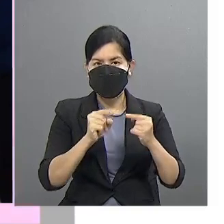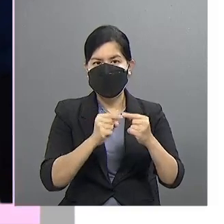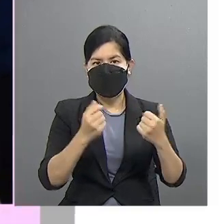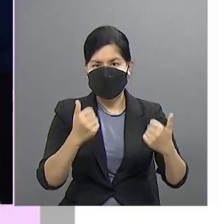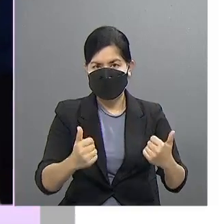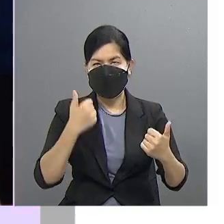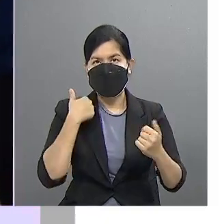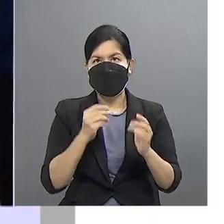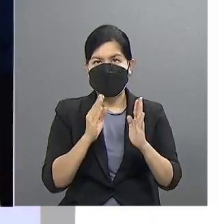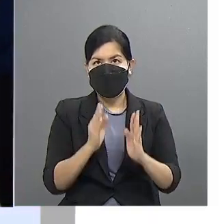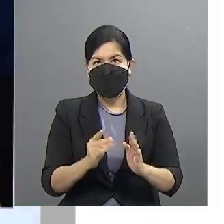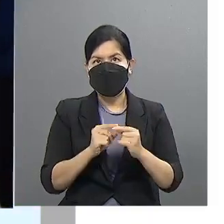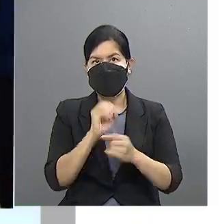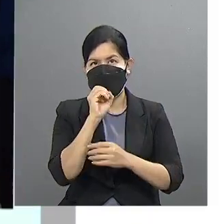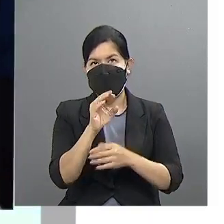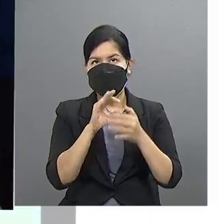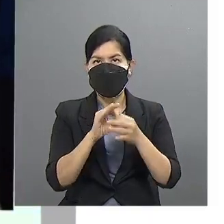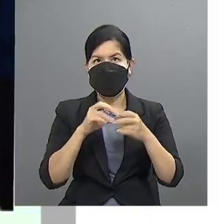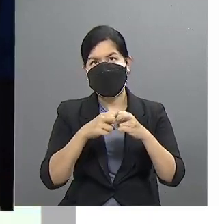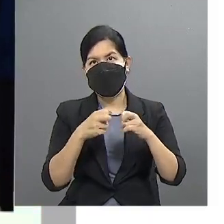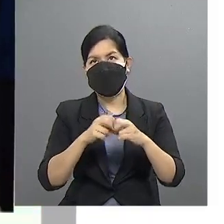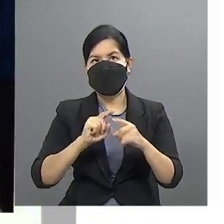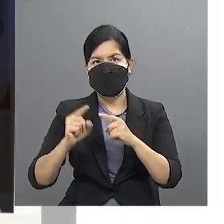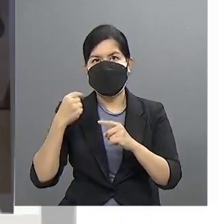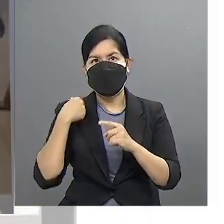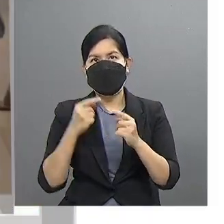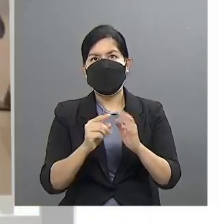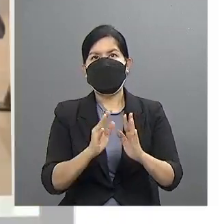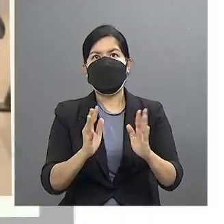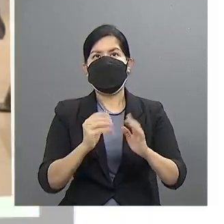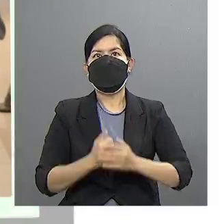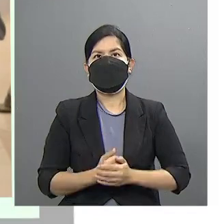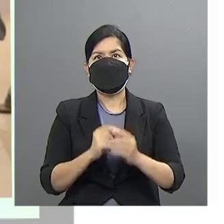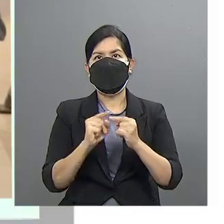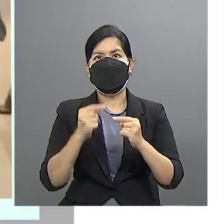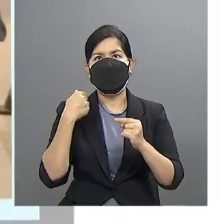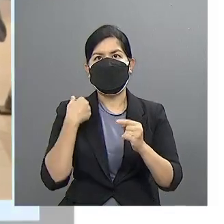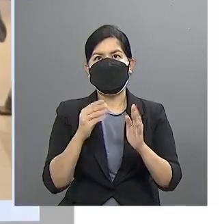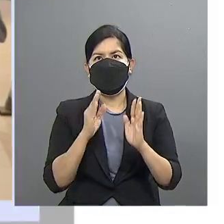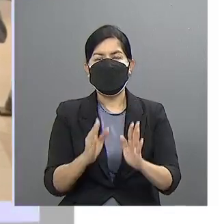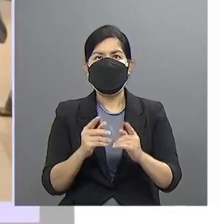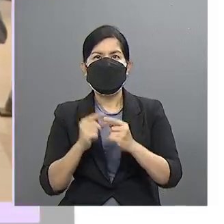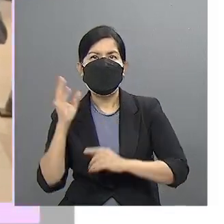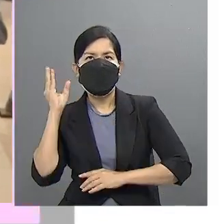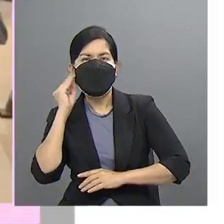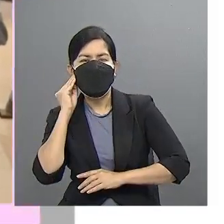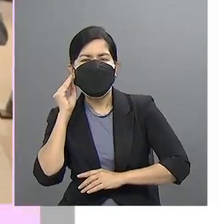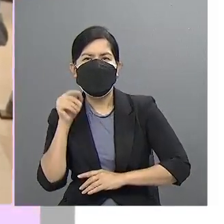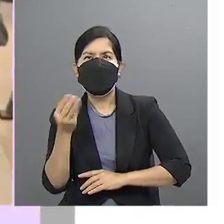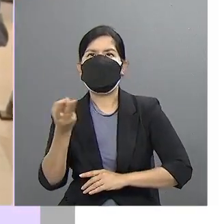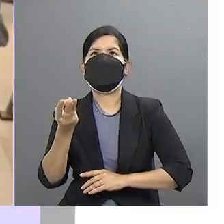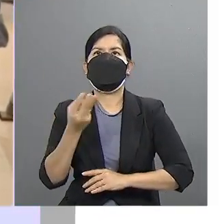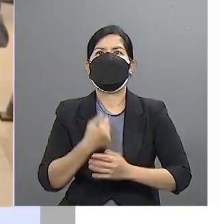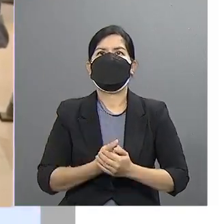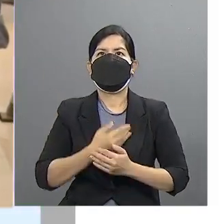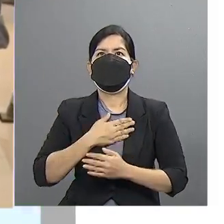ช่มั้ยครับ ค่ะ แต่ว่ามันมีคนที่จะเข้ามาตอบมารับฟังคนสักเท่าไหร่อย่างเงี้ยครับก็เลยไปถามท่านนะครับ